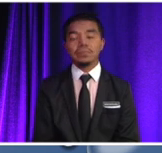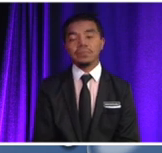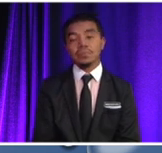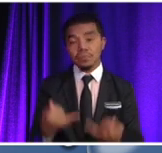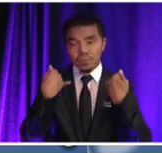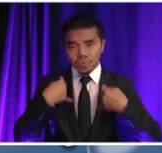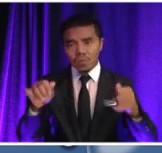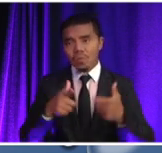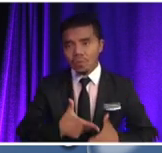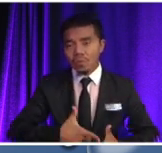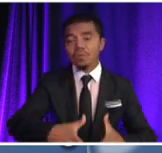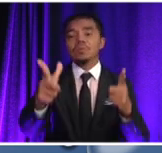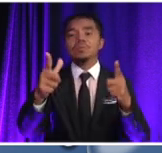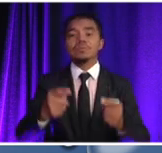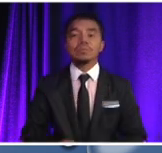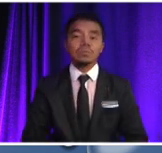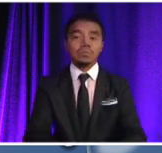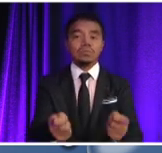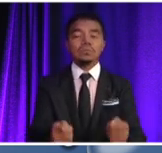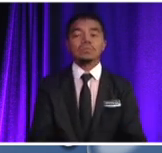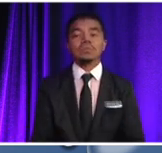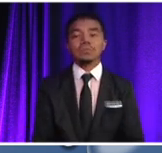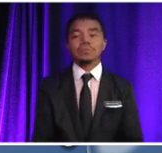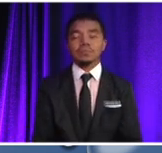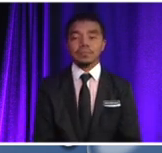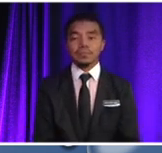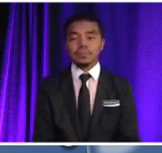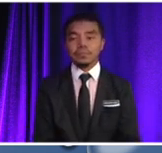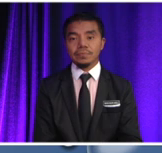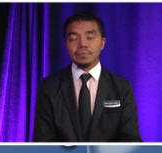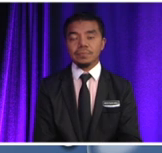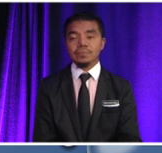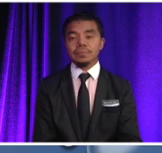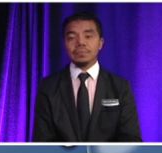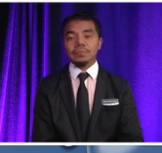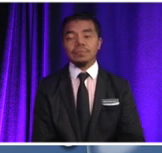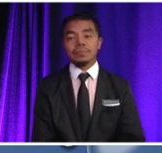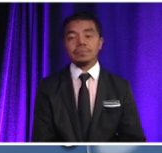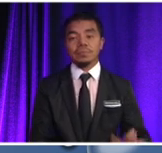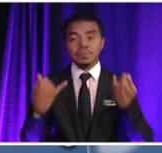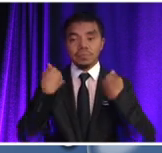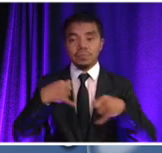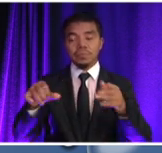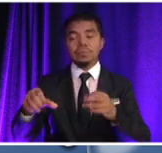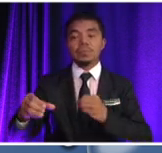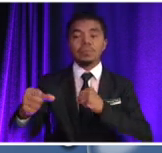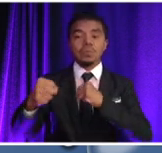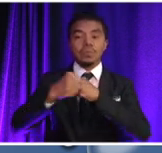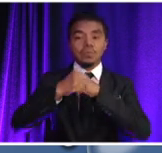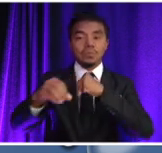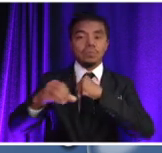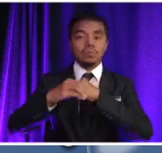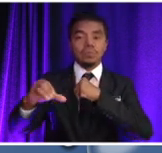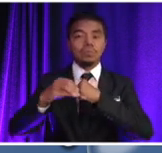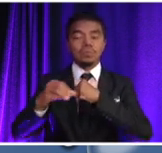secara terus promosi jualan pula demonstrasi pemberian sampel percuma dengan